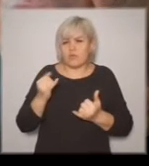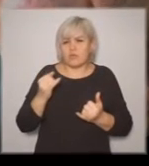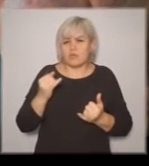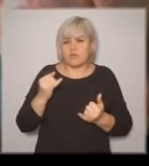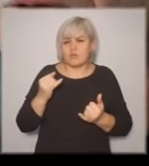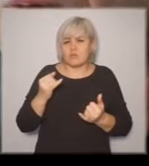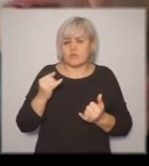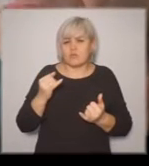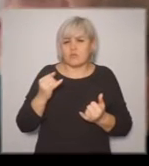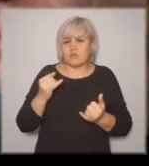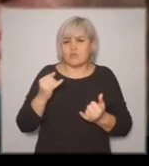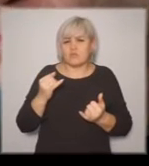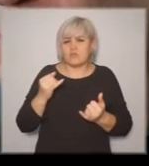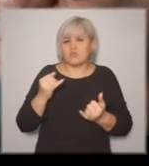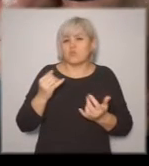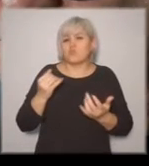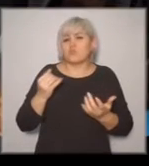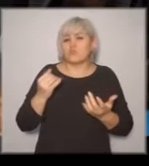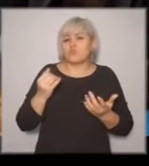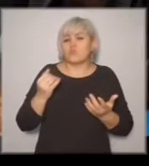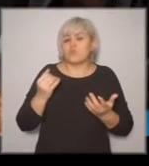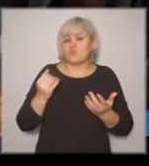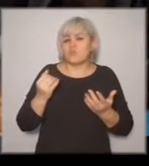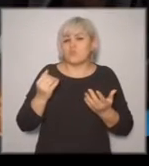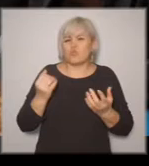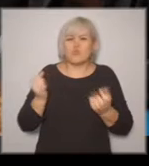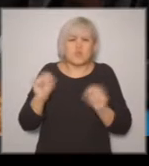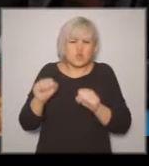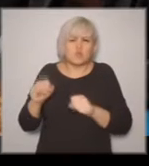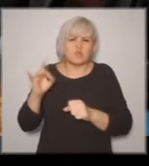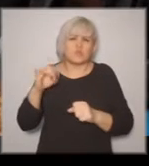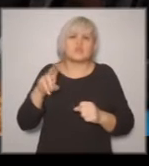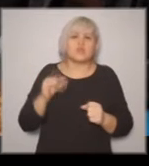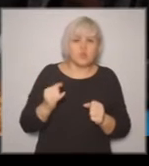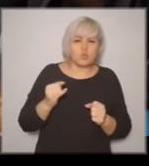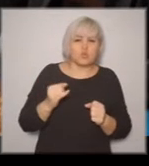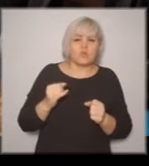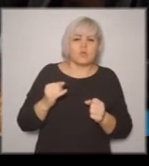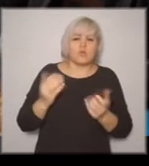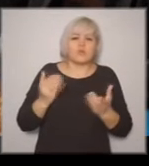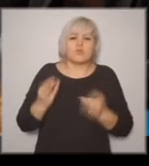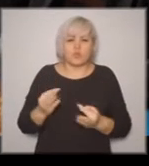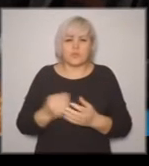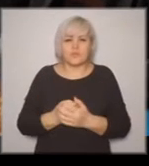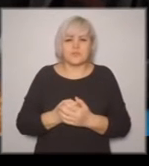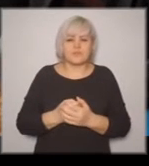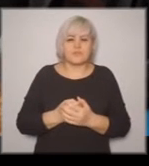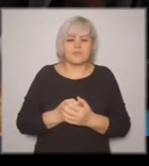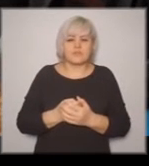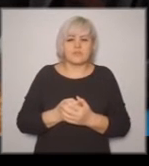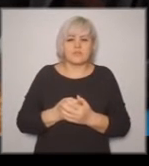как ни формируй доступную среду, создавай льготные какие-то варианты получения